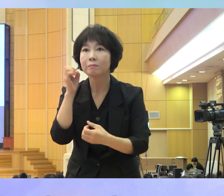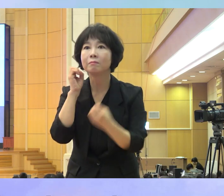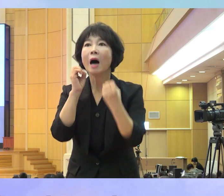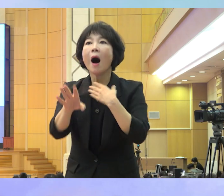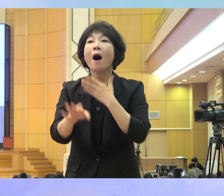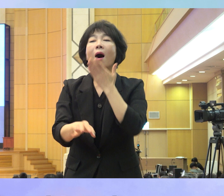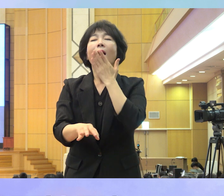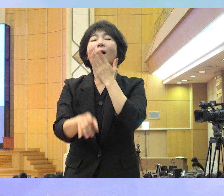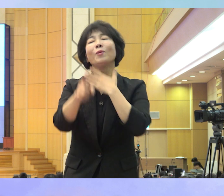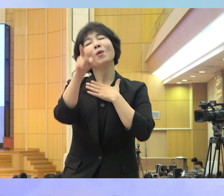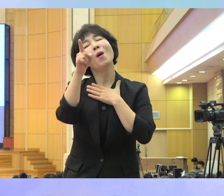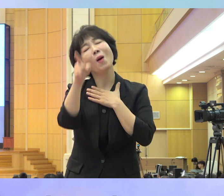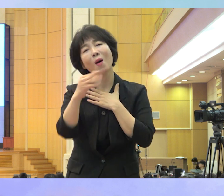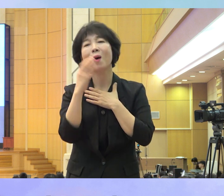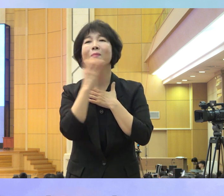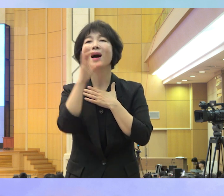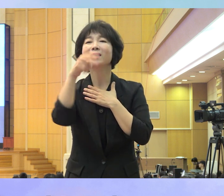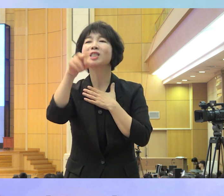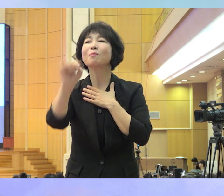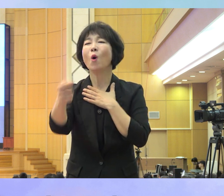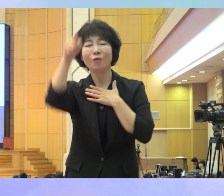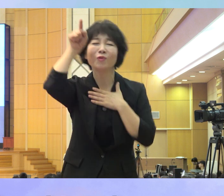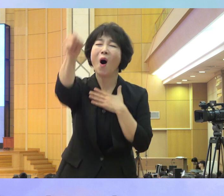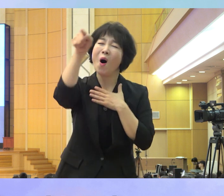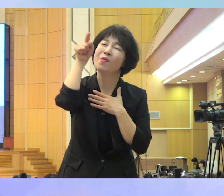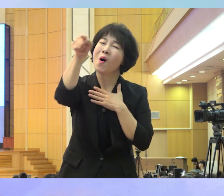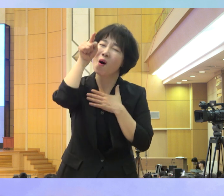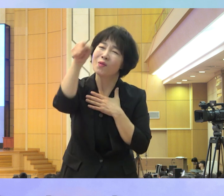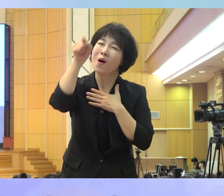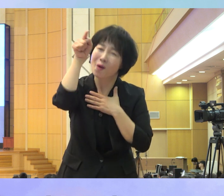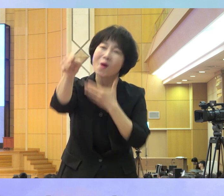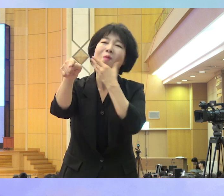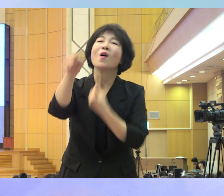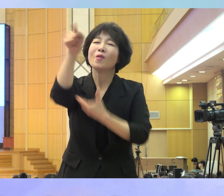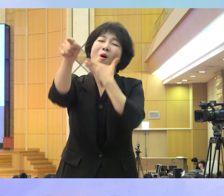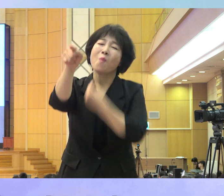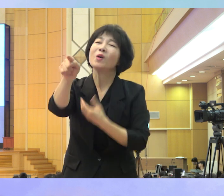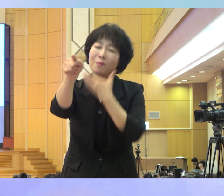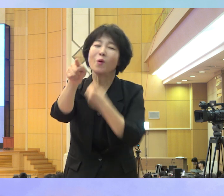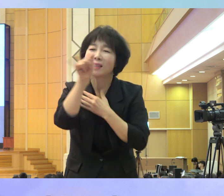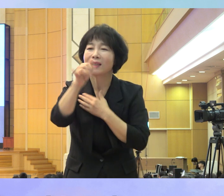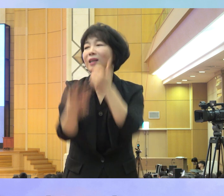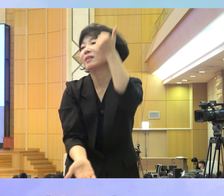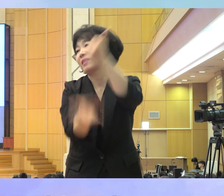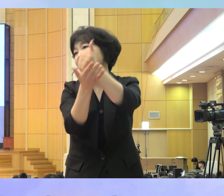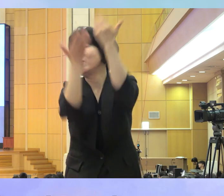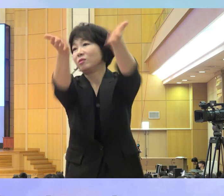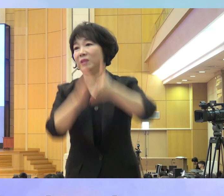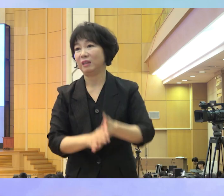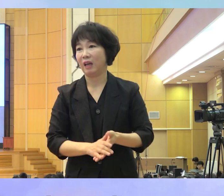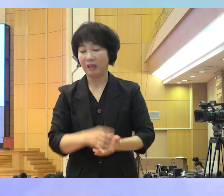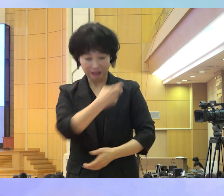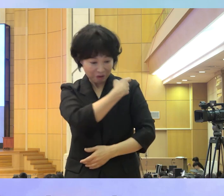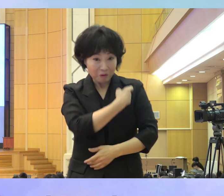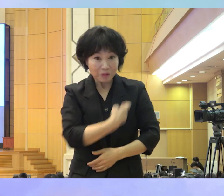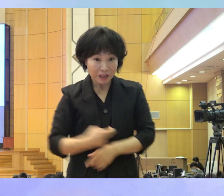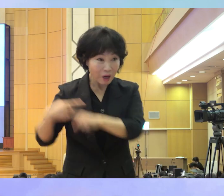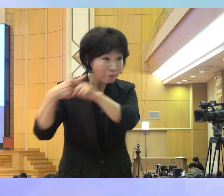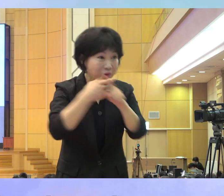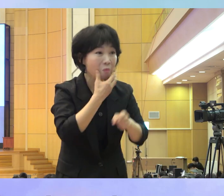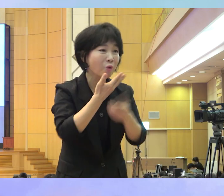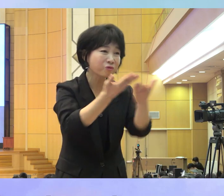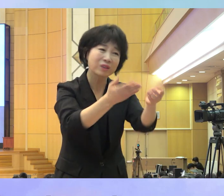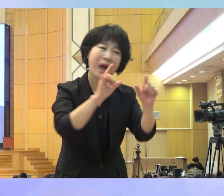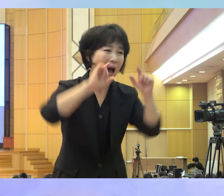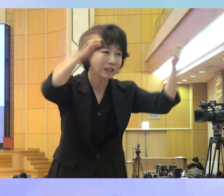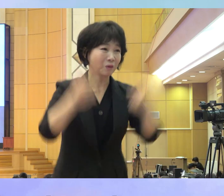이르시되 바요나 시몬아, 내가 복이 있다. 12제자가 됐다고 복이 있는 것도